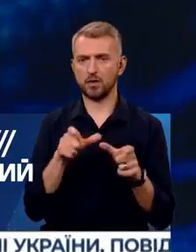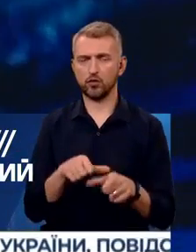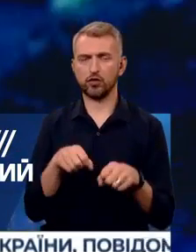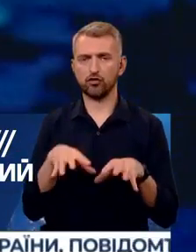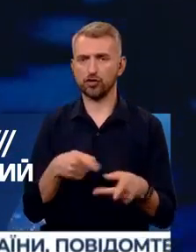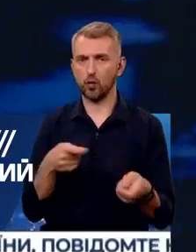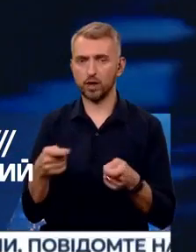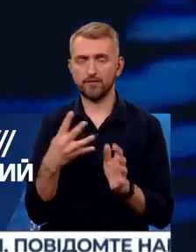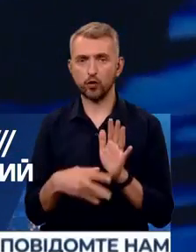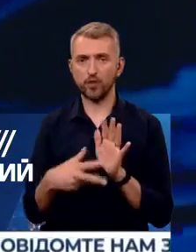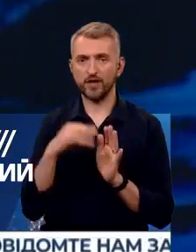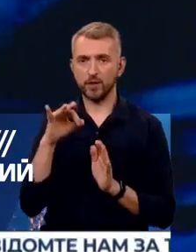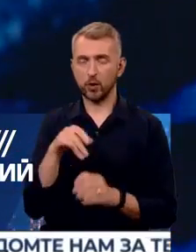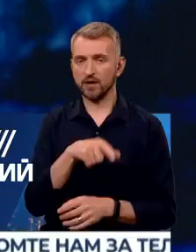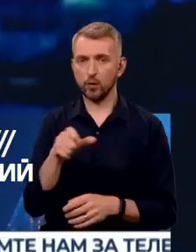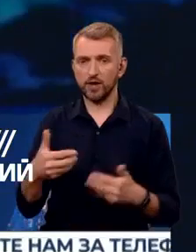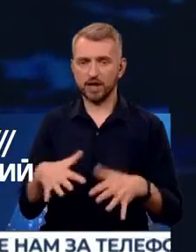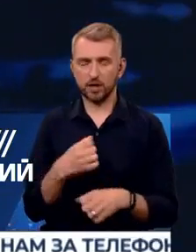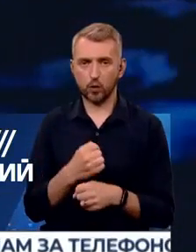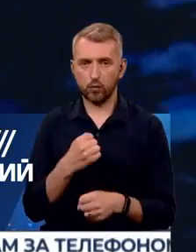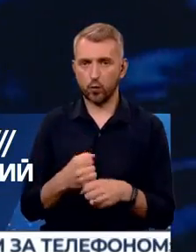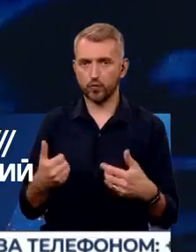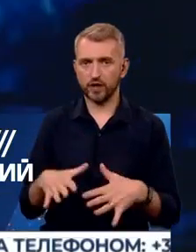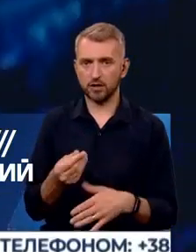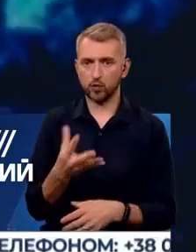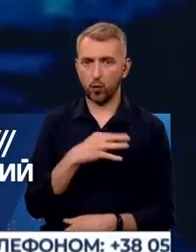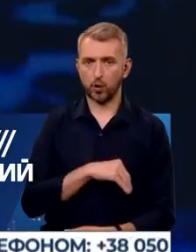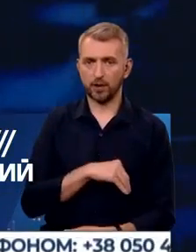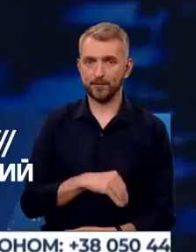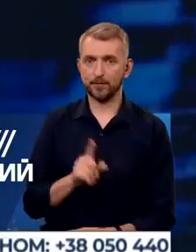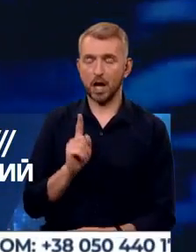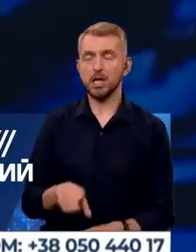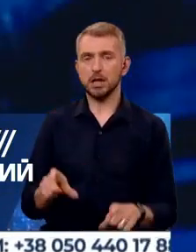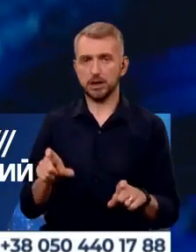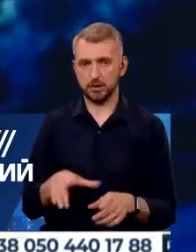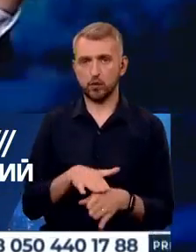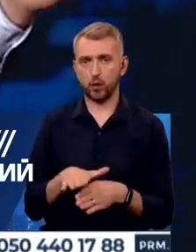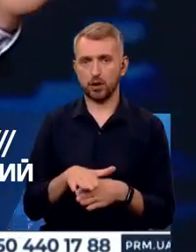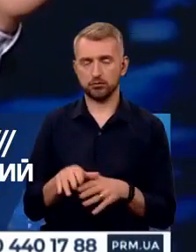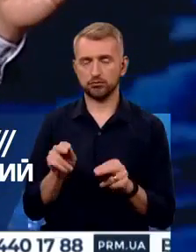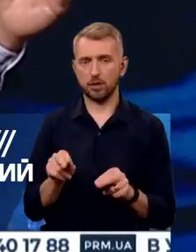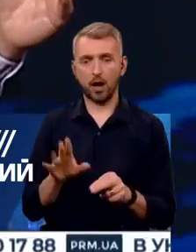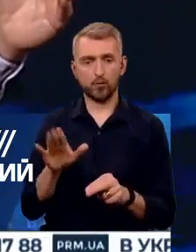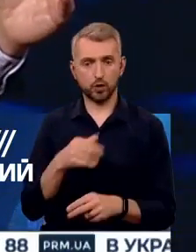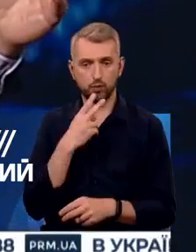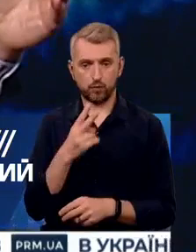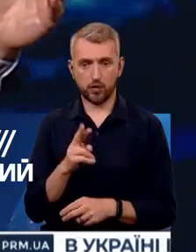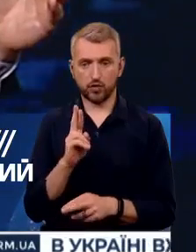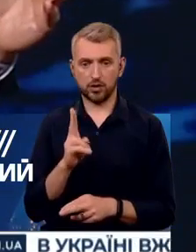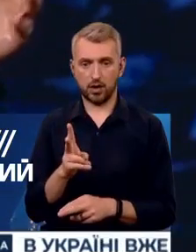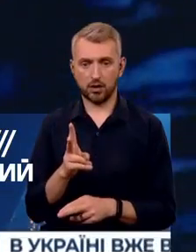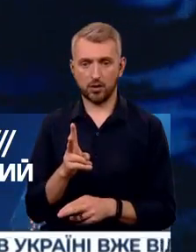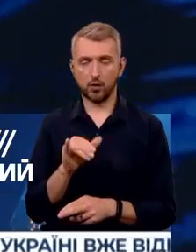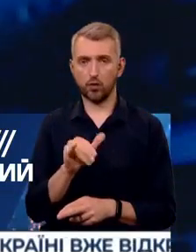І 98% людей втратили роботу, втратили доходи, але сиділи і дотримувались. Але потім побачили, як